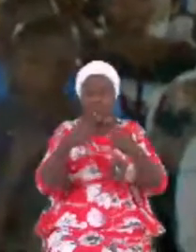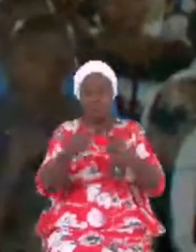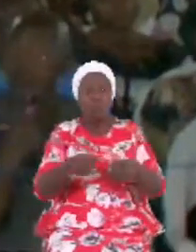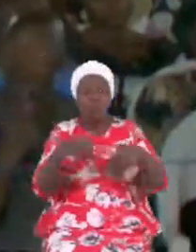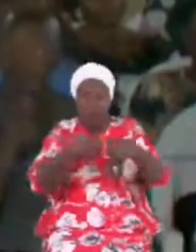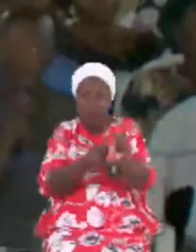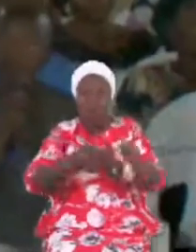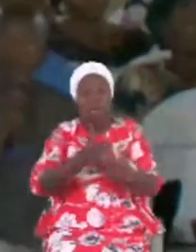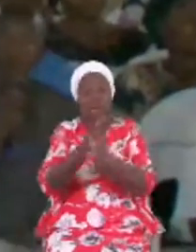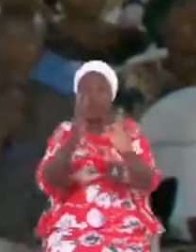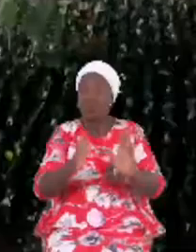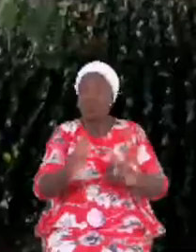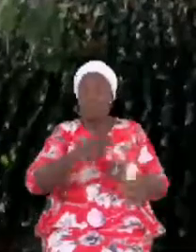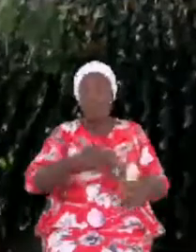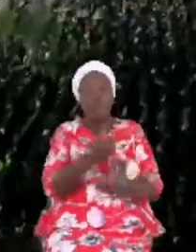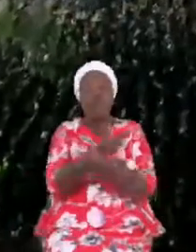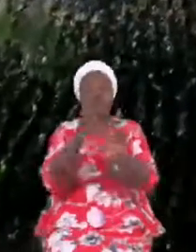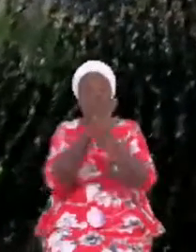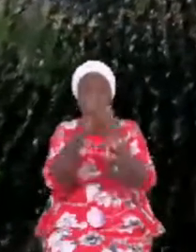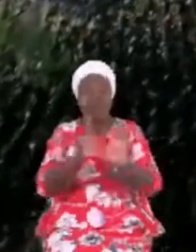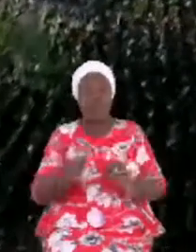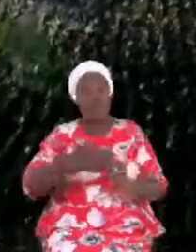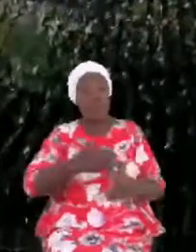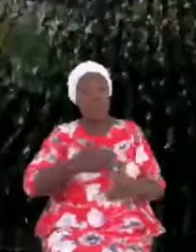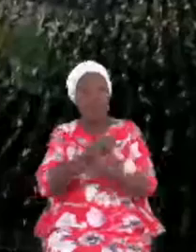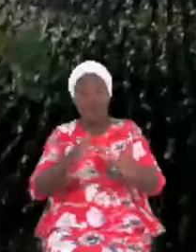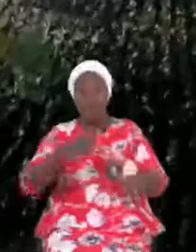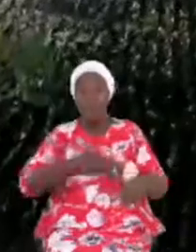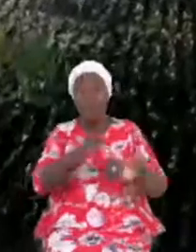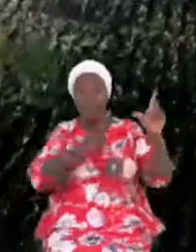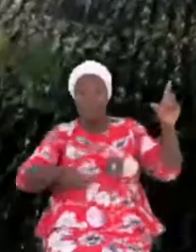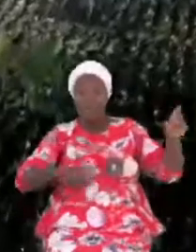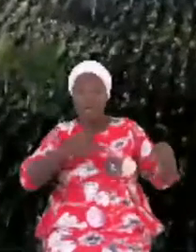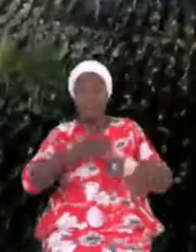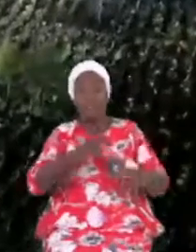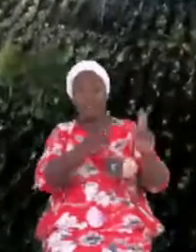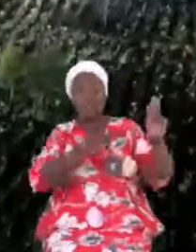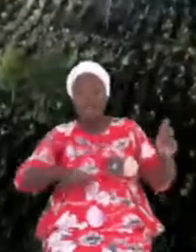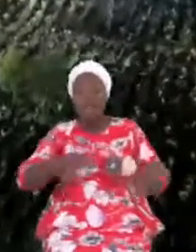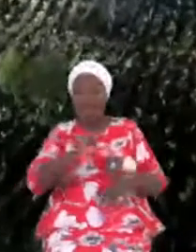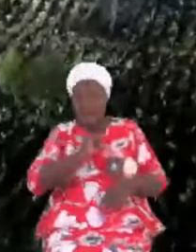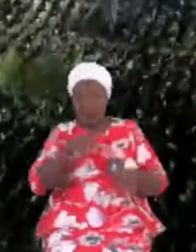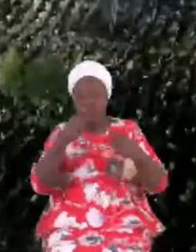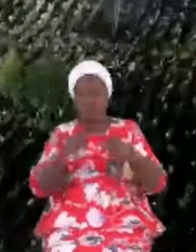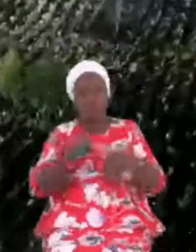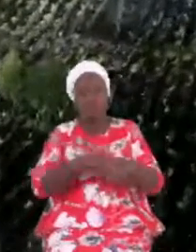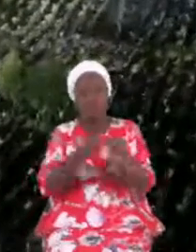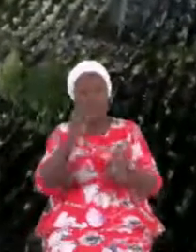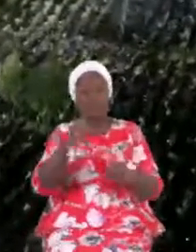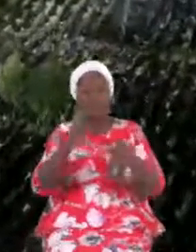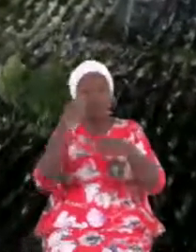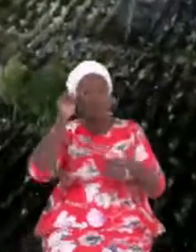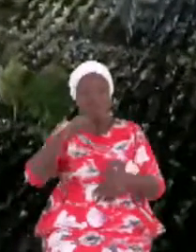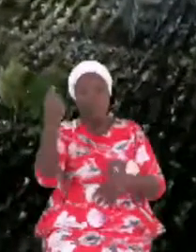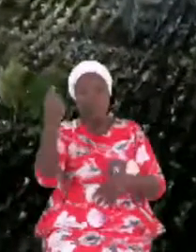mon libérateur, mon rédempteur, mon sauveur, mon Seigneur et mon roi. Je vais le suivre pour la